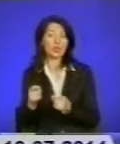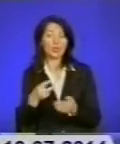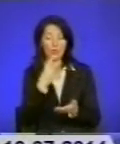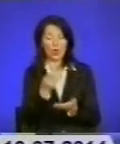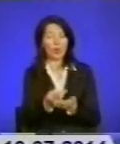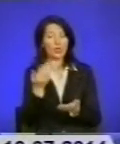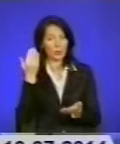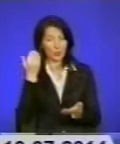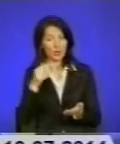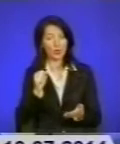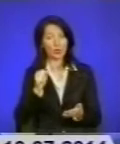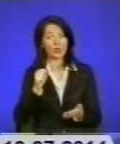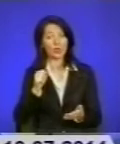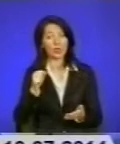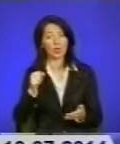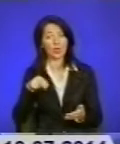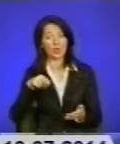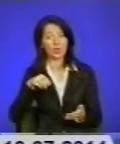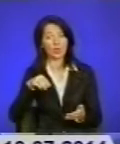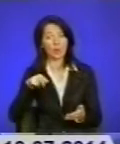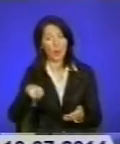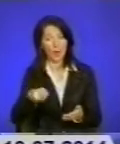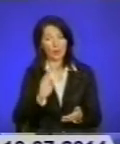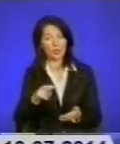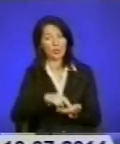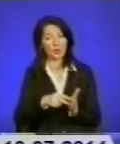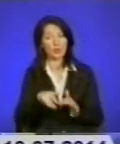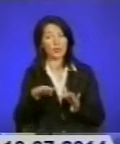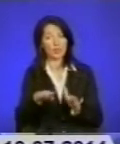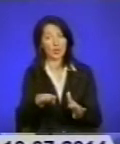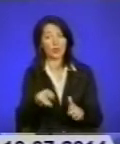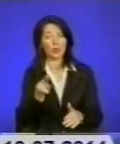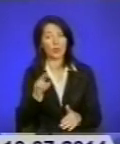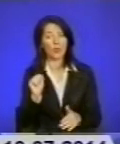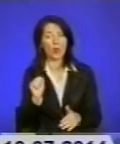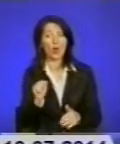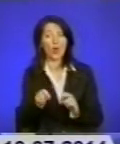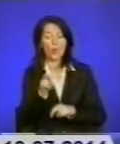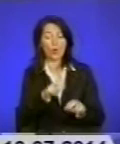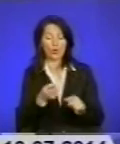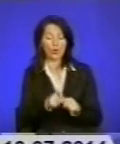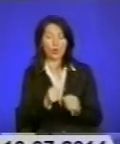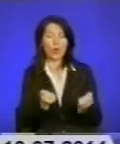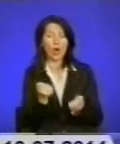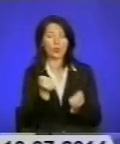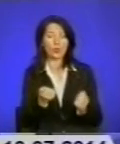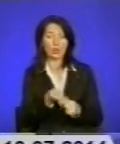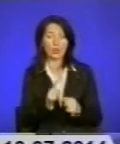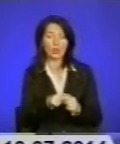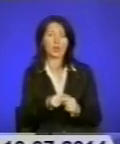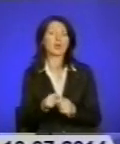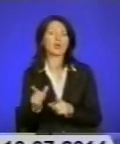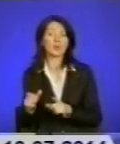попереднього ДТП. І були сплановані заходи по пошуку цього автомобіля, який